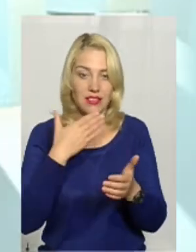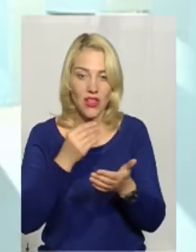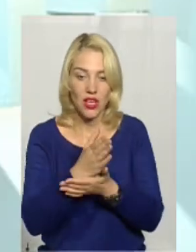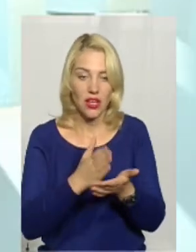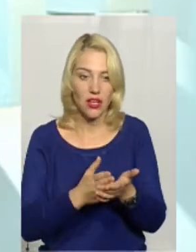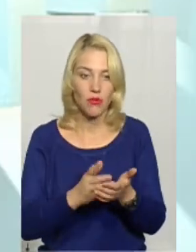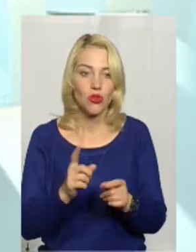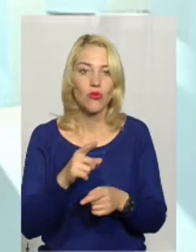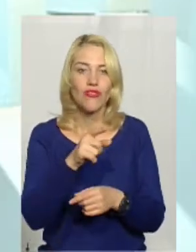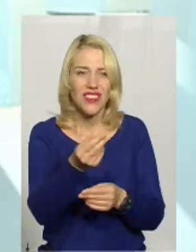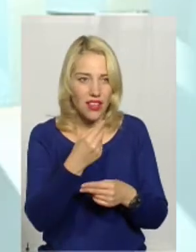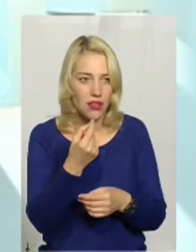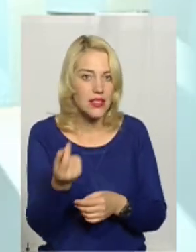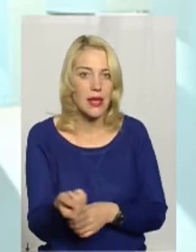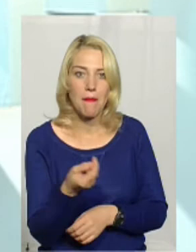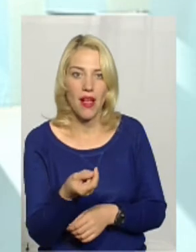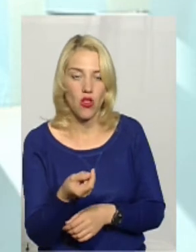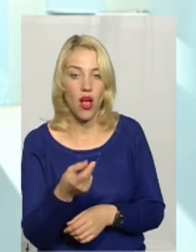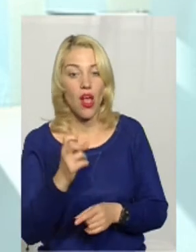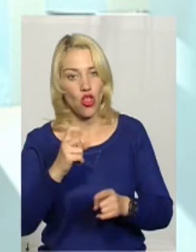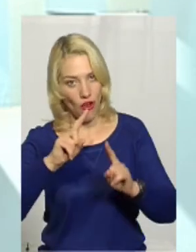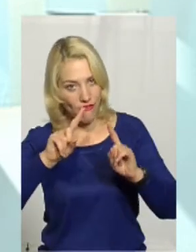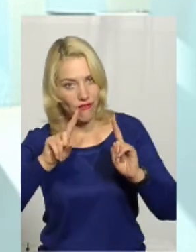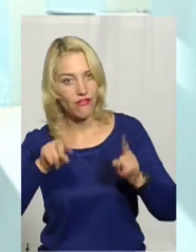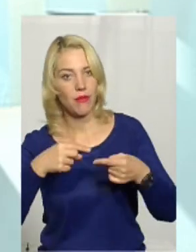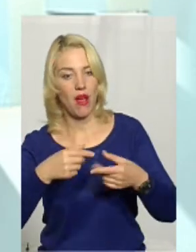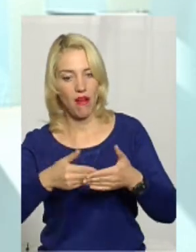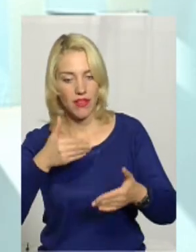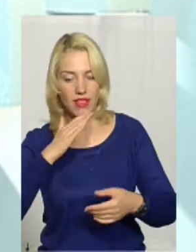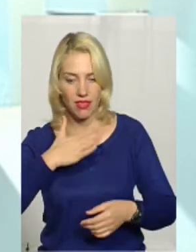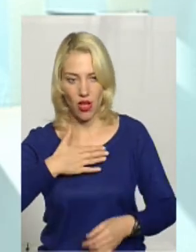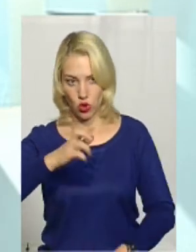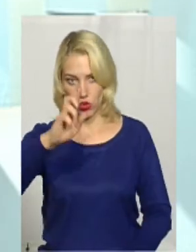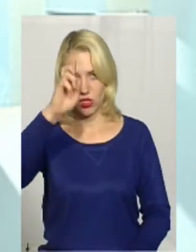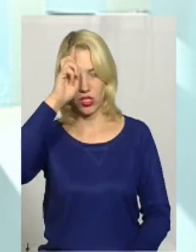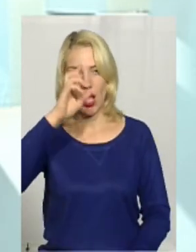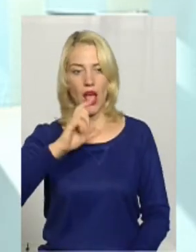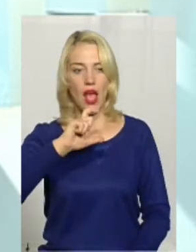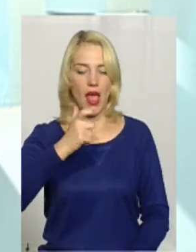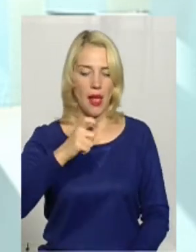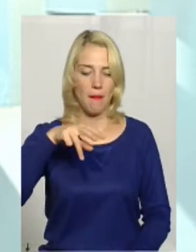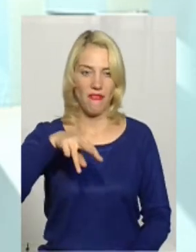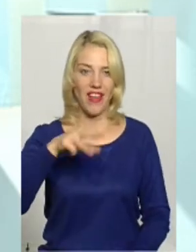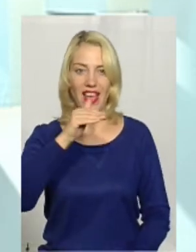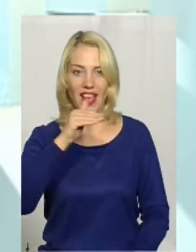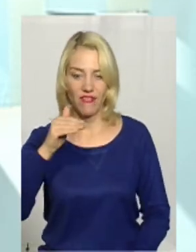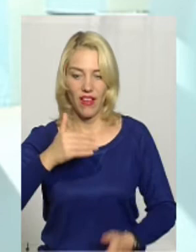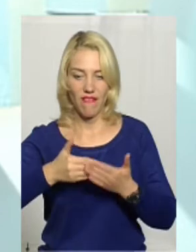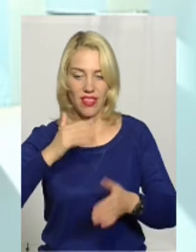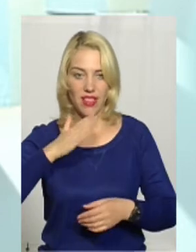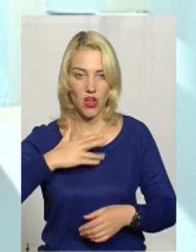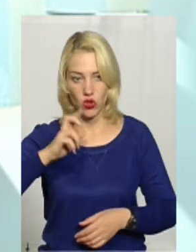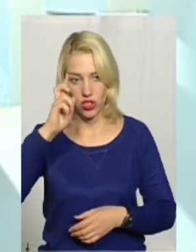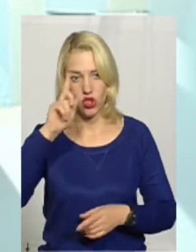що вони надають, це мізер великий. Але разом з тим вимагають від нашої держави, МВФ вимагає від нашої держави,